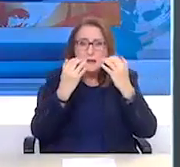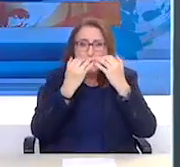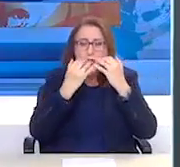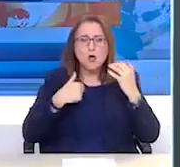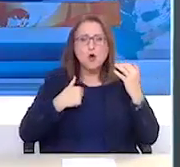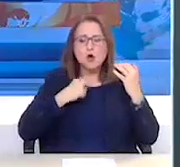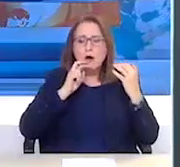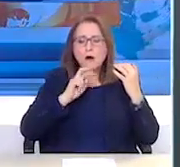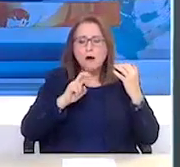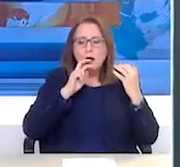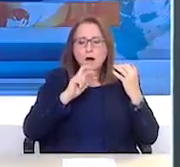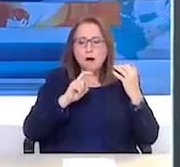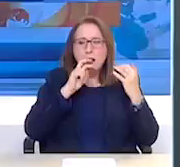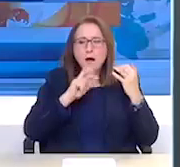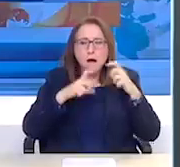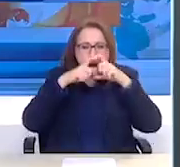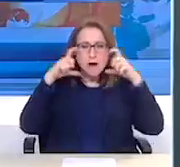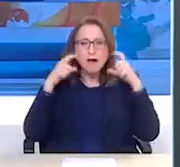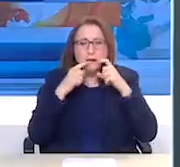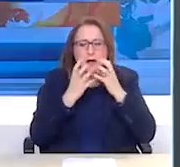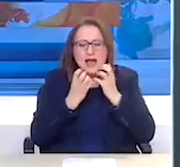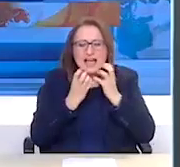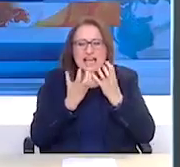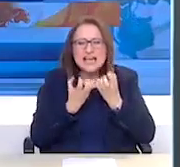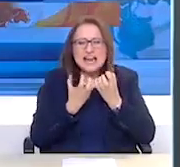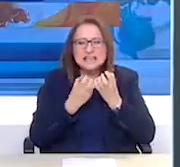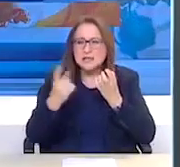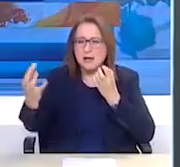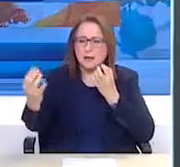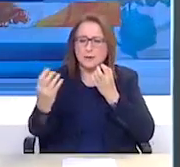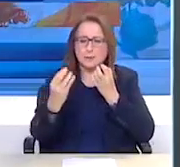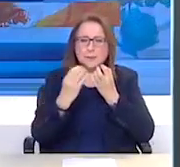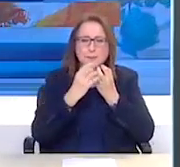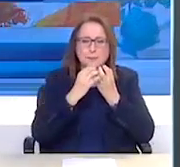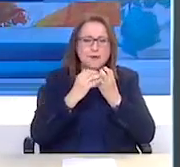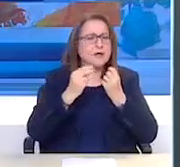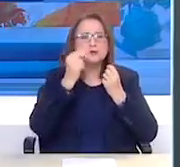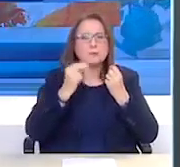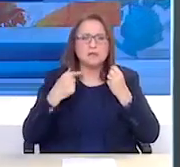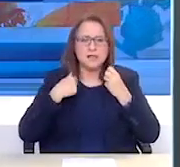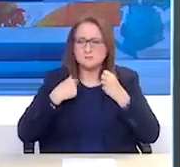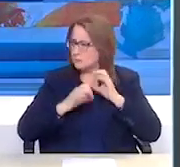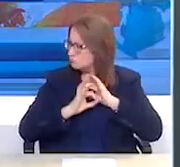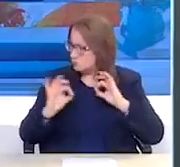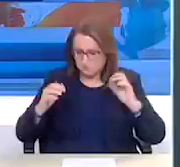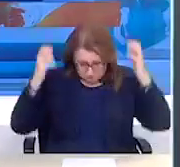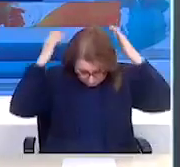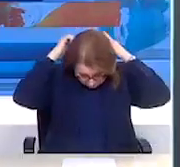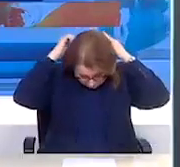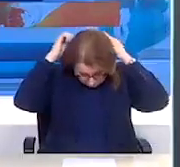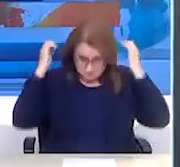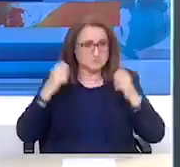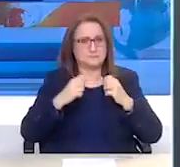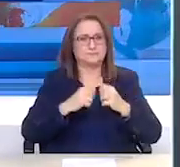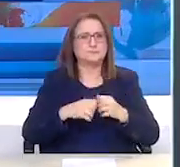από την αναπνοή μας. Μετά, εγώ νομίζοντας ότι είμαι ασφαλής, βγάζω το μαντήλι με απρόσεκτες κινήσεις, δεν τηρώ την υγιεινή των χεριών